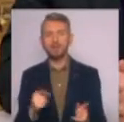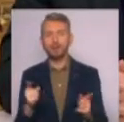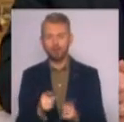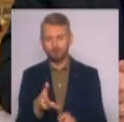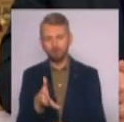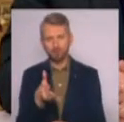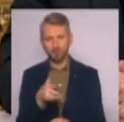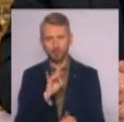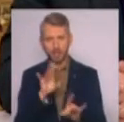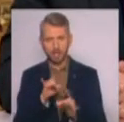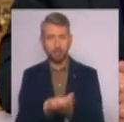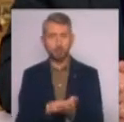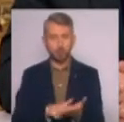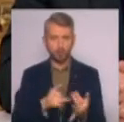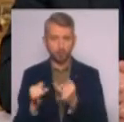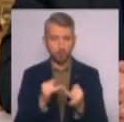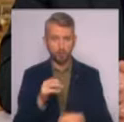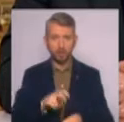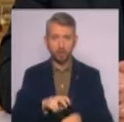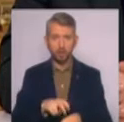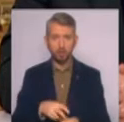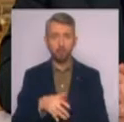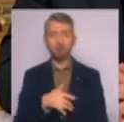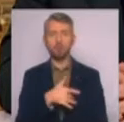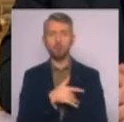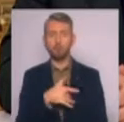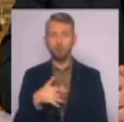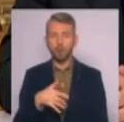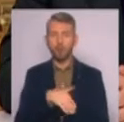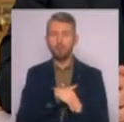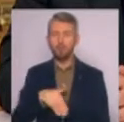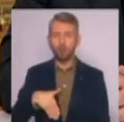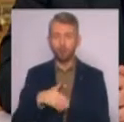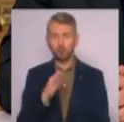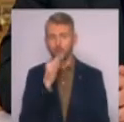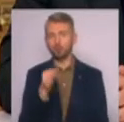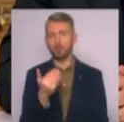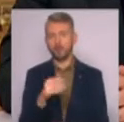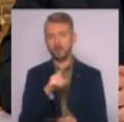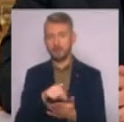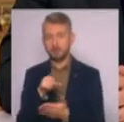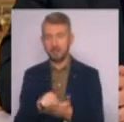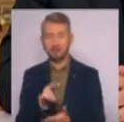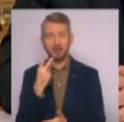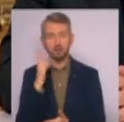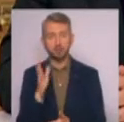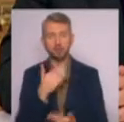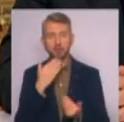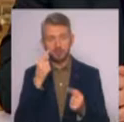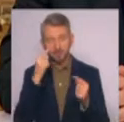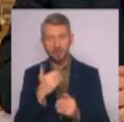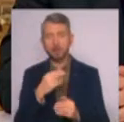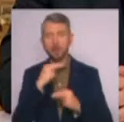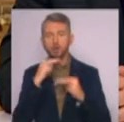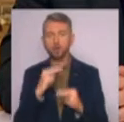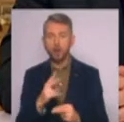ми продовжимо спілкування з лікарем-пульмонологом та відповідатиме на ваші запитання. І, як завжди, будемо звертати вашу